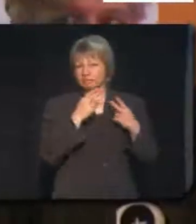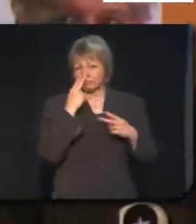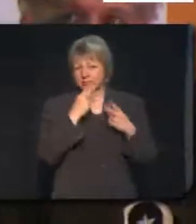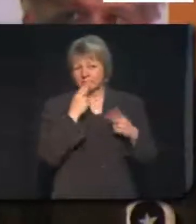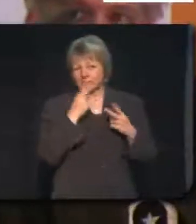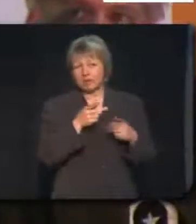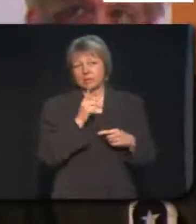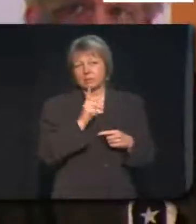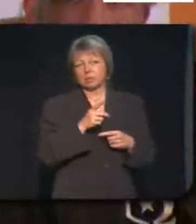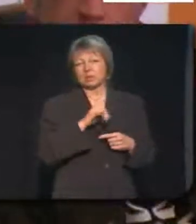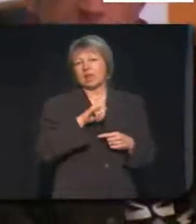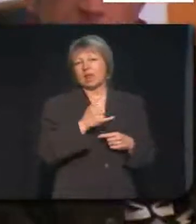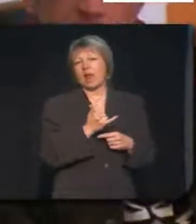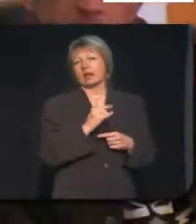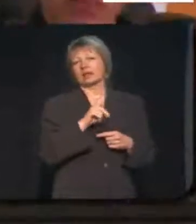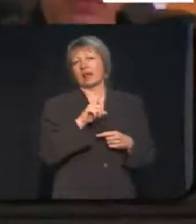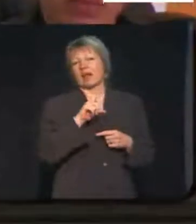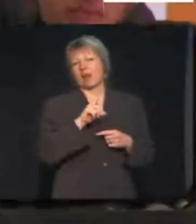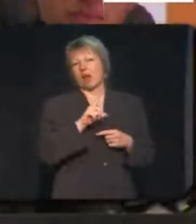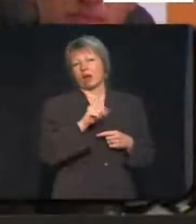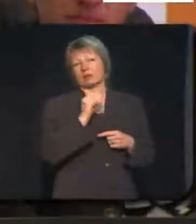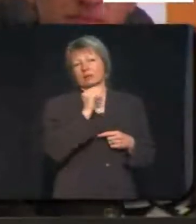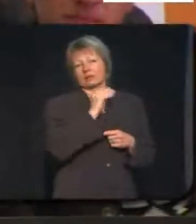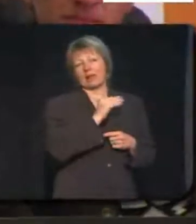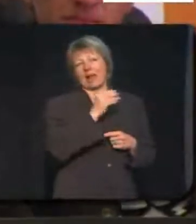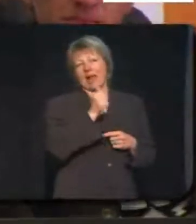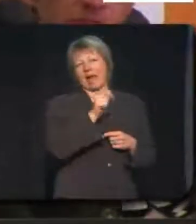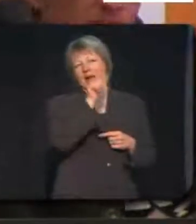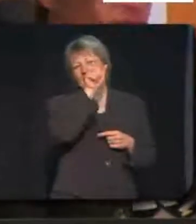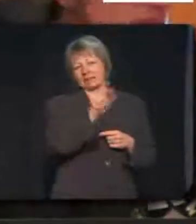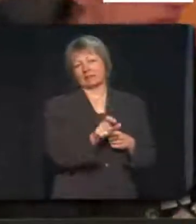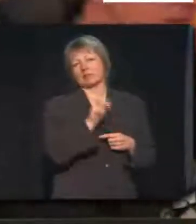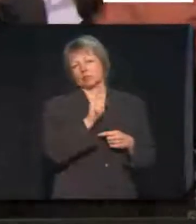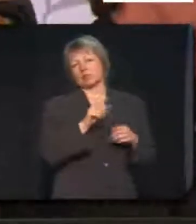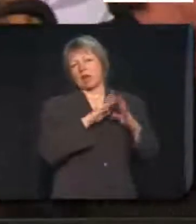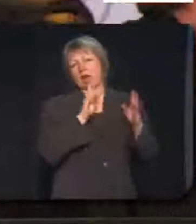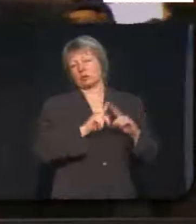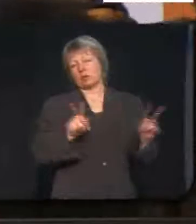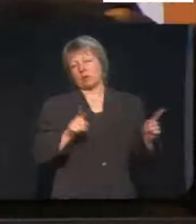damit zu beauftragen gegen einen Teilnehmer dieser Versammlung ein Hausverbot auszusprechen